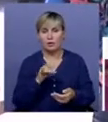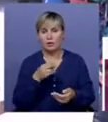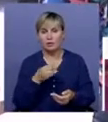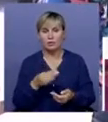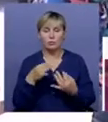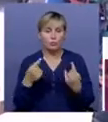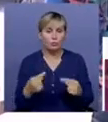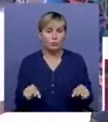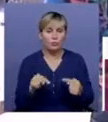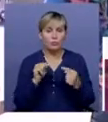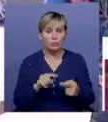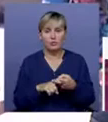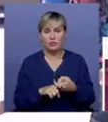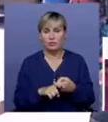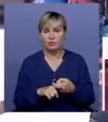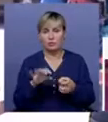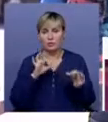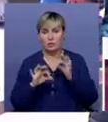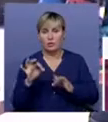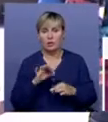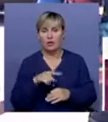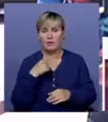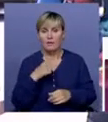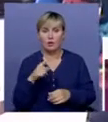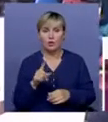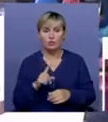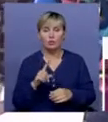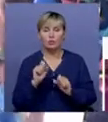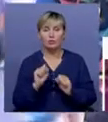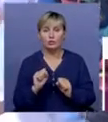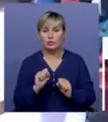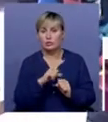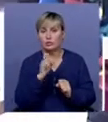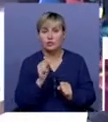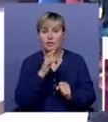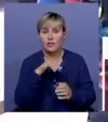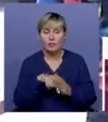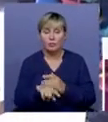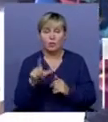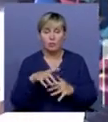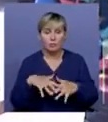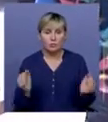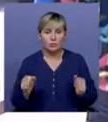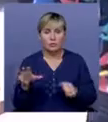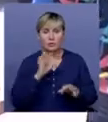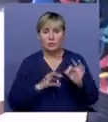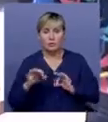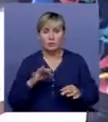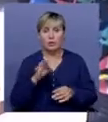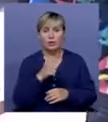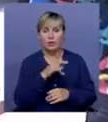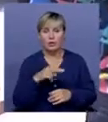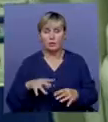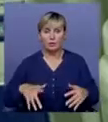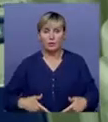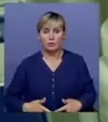другие противовирусные средства. Фармацевты утверждают, что за считанные часы люди раскупают все препараты от гриппа и